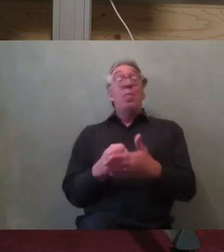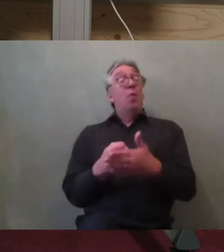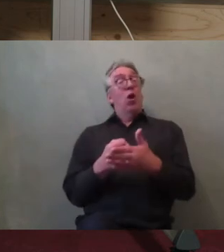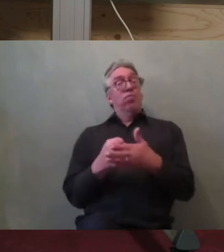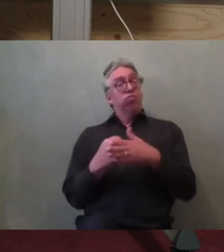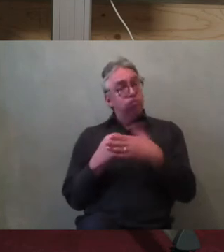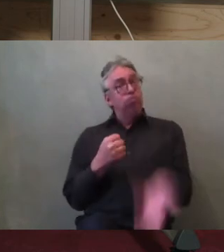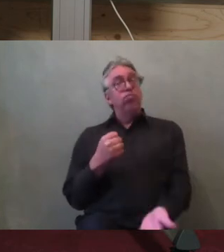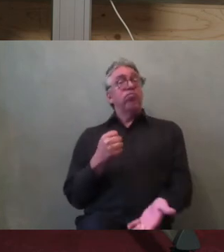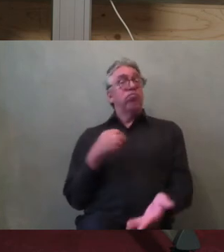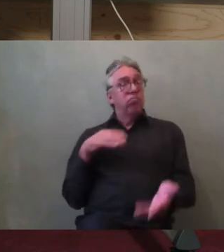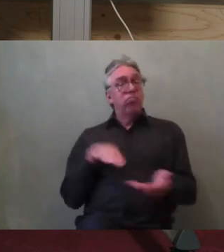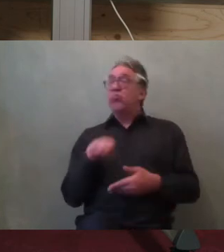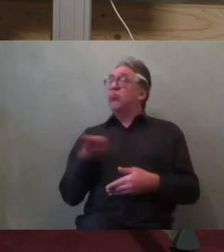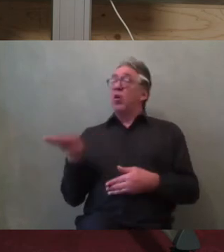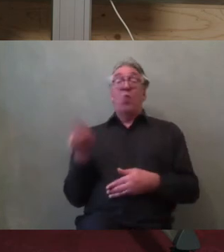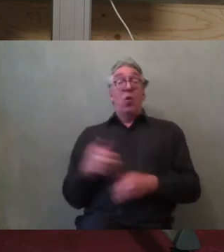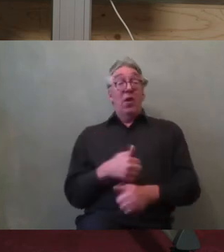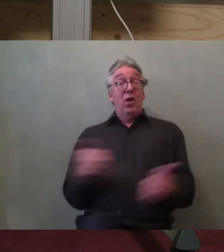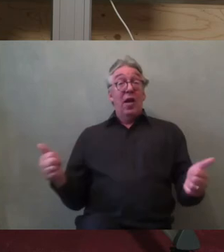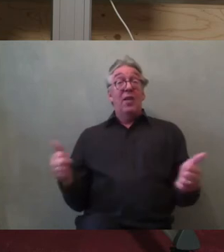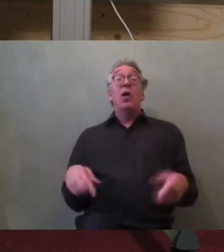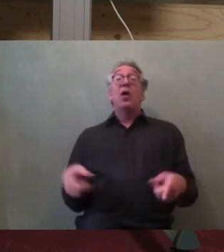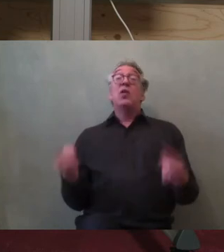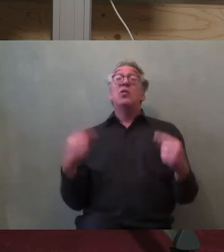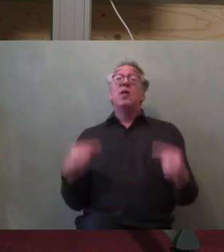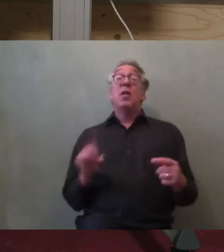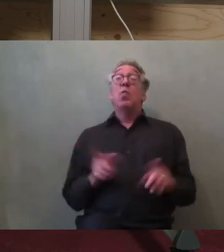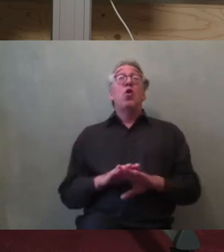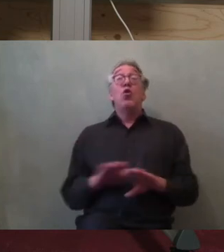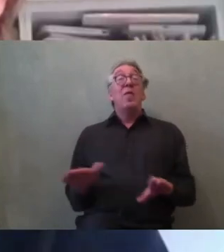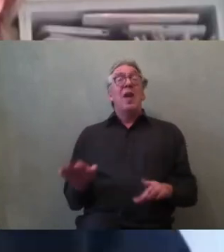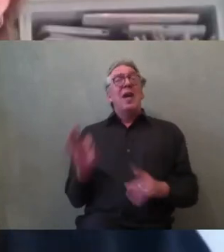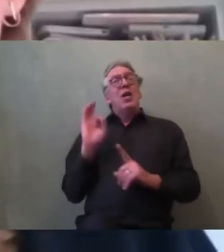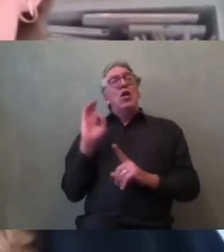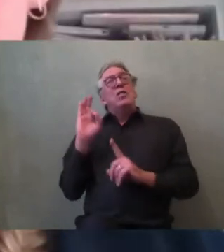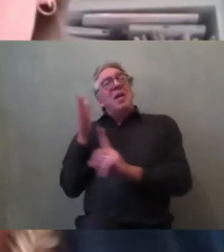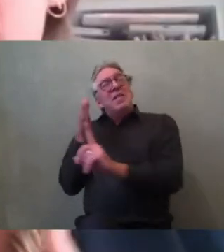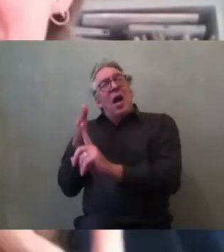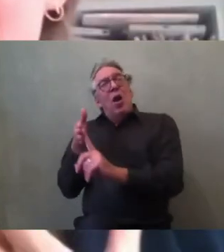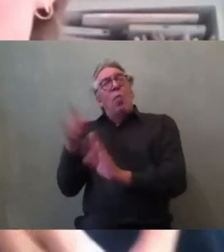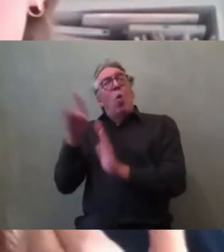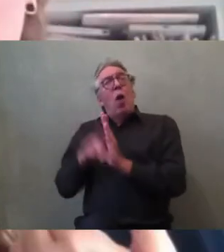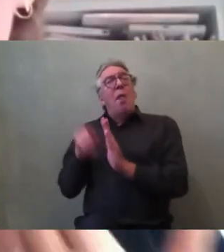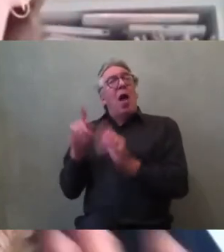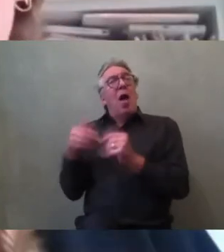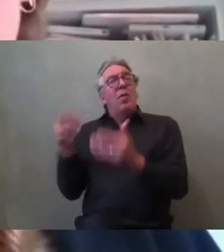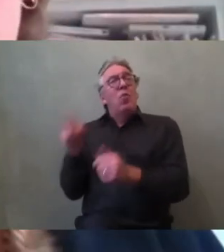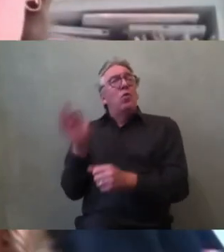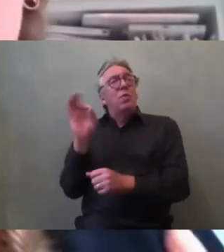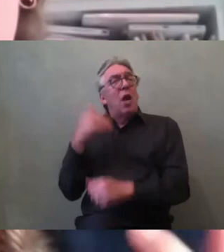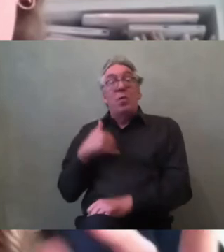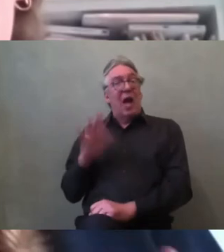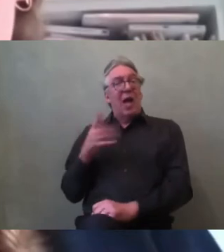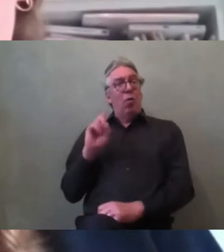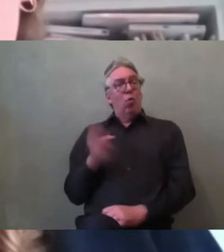iedereen, dan moet je dus ook niet specifieke programma's voor specifieke mensen kunnen aanbieden, maar eigenlijk dat je op ieder gewenst